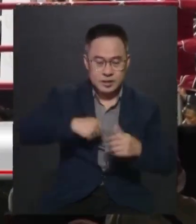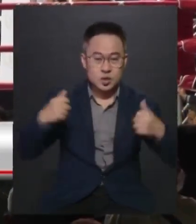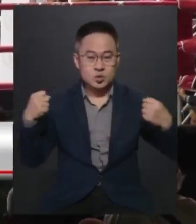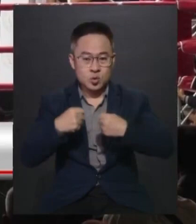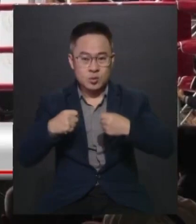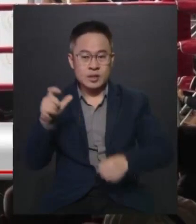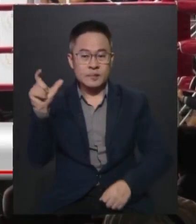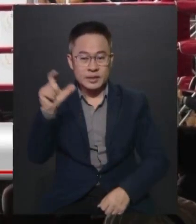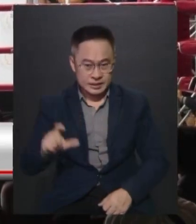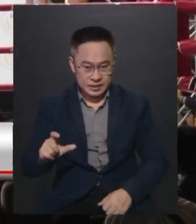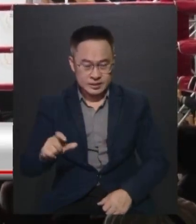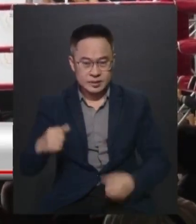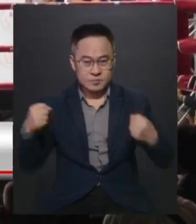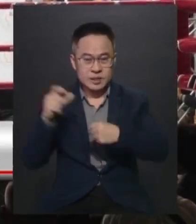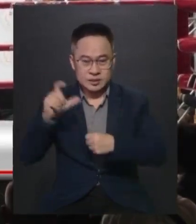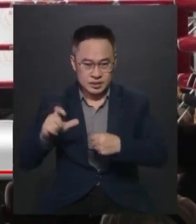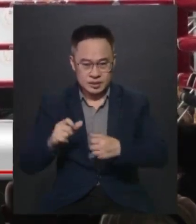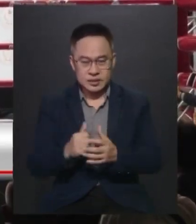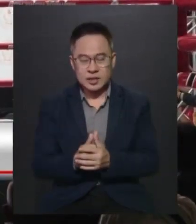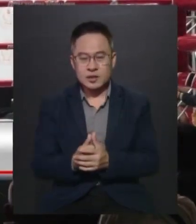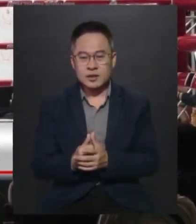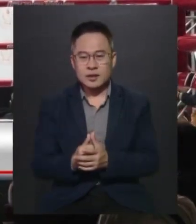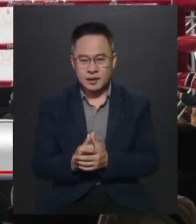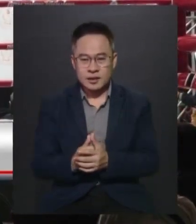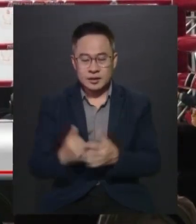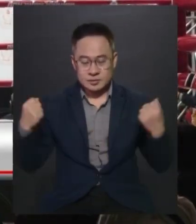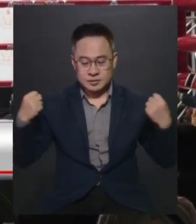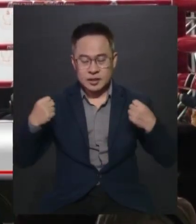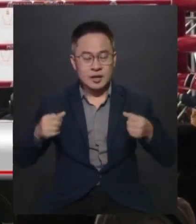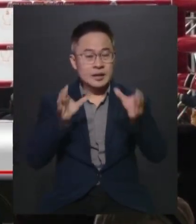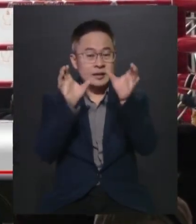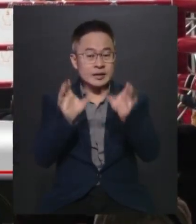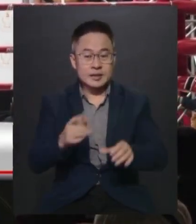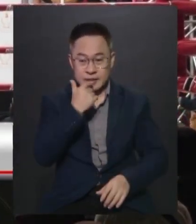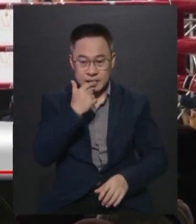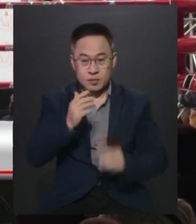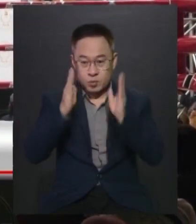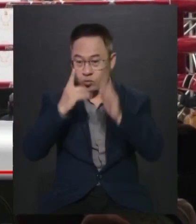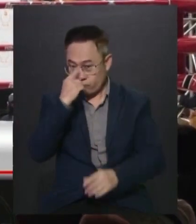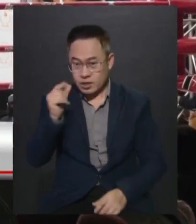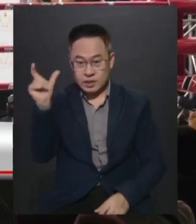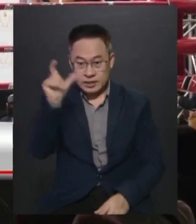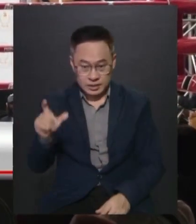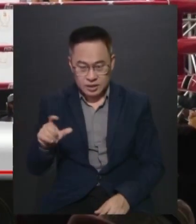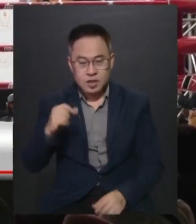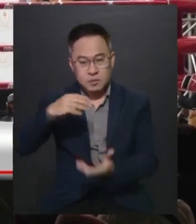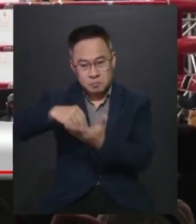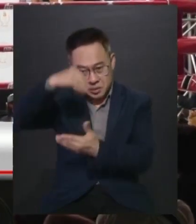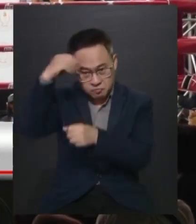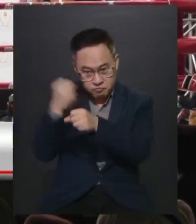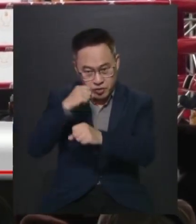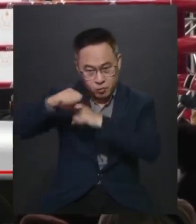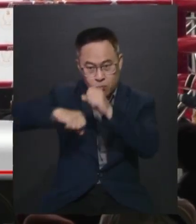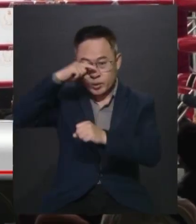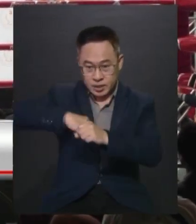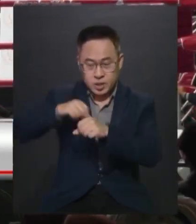นามสกุลจิตเมืองนนท์นี่แต่เป็นอิตาเลียนนะฮะเนี่ยฮะเพราะว่าก็มาฝึกมวยไทยที่บ้านเราอ่ะ ถูกต้อง เยอะแยะมากมายนะครับ